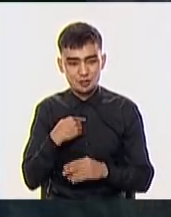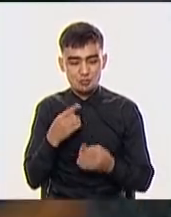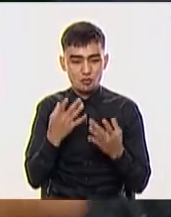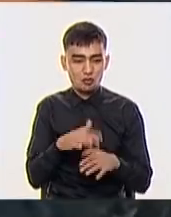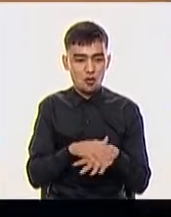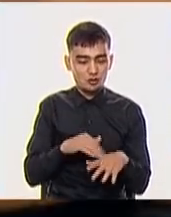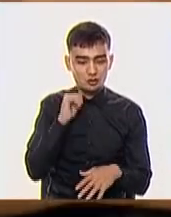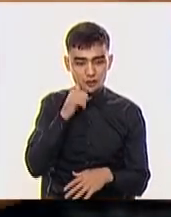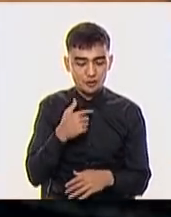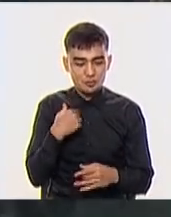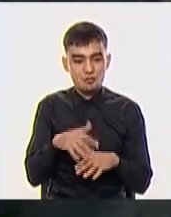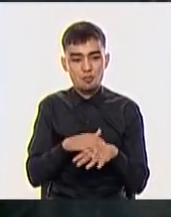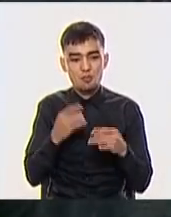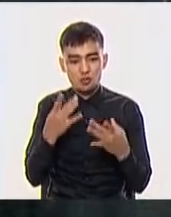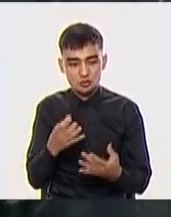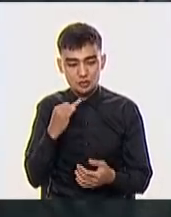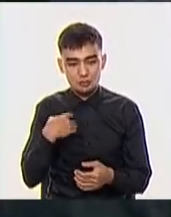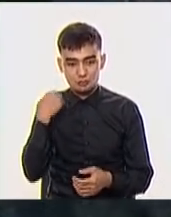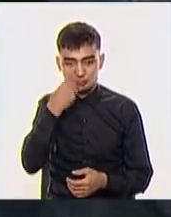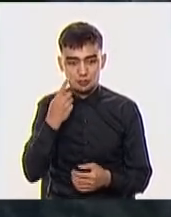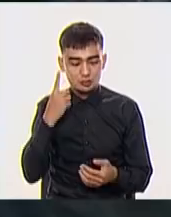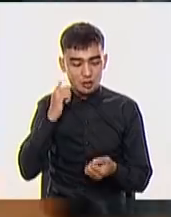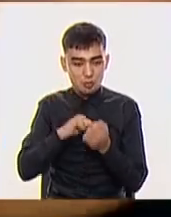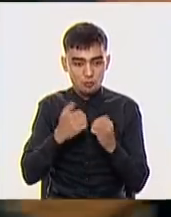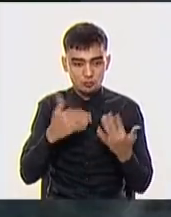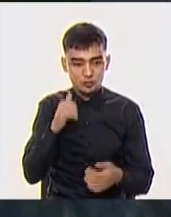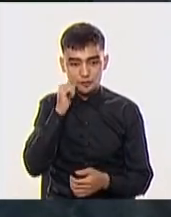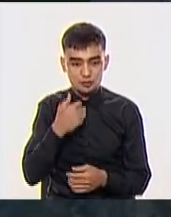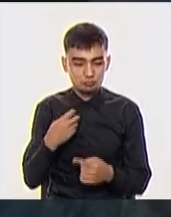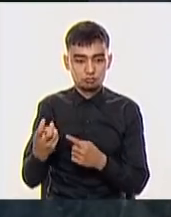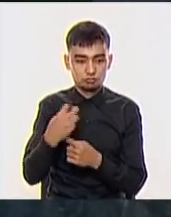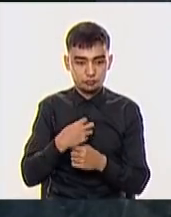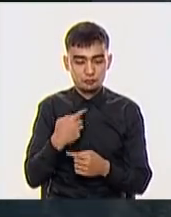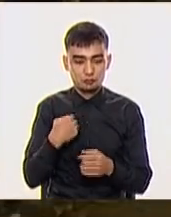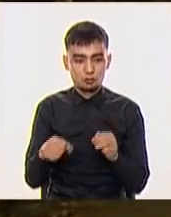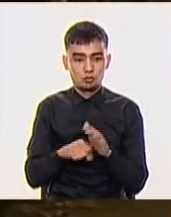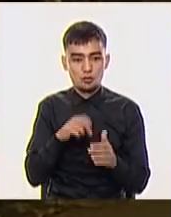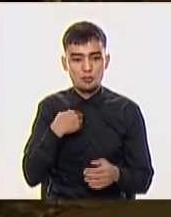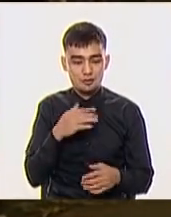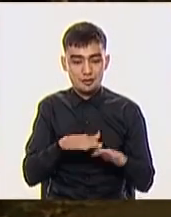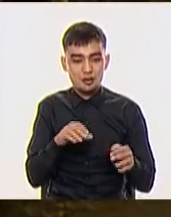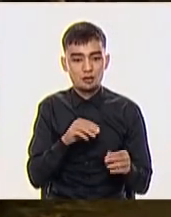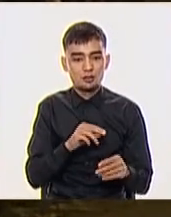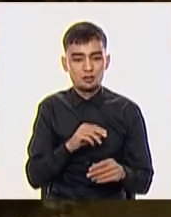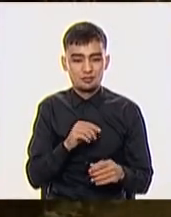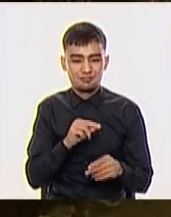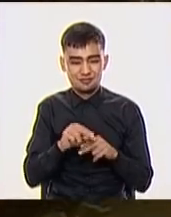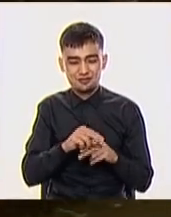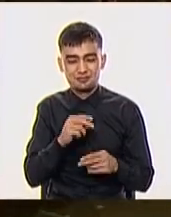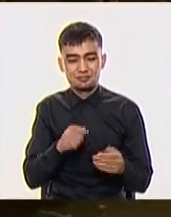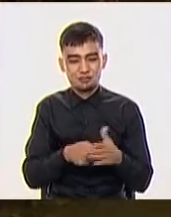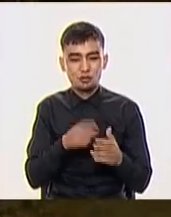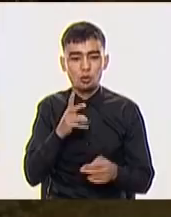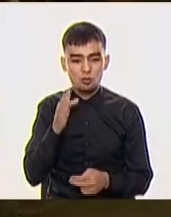жүрік. Ертең біз қарапайым халықтың түрін жаттап алып, бірдеңе істеп кетсе, мысалы, мен бала-шағам кім бағады? Кеше түнде Томириске бірнеше